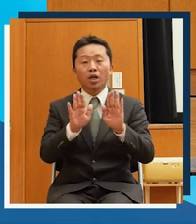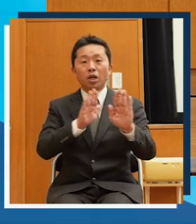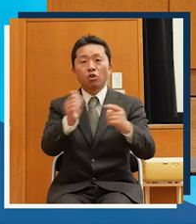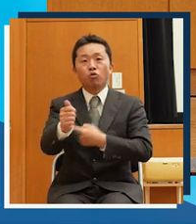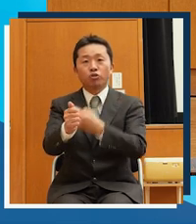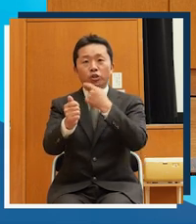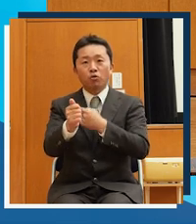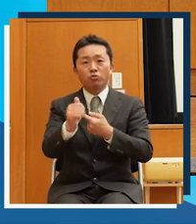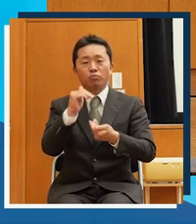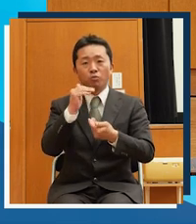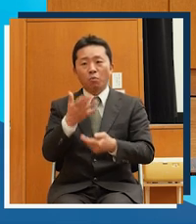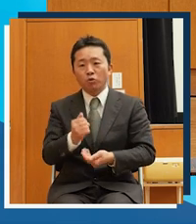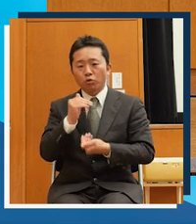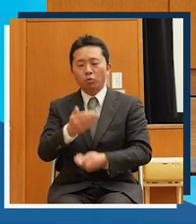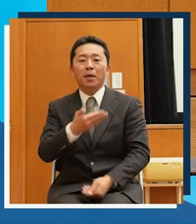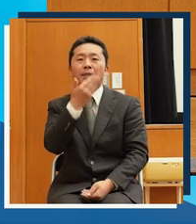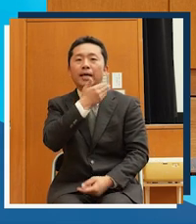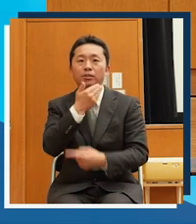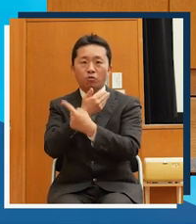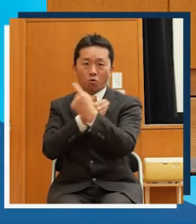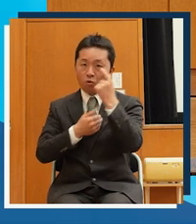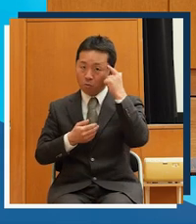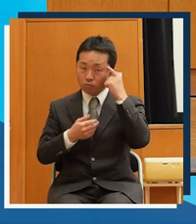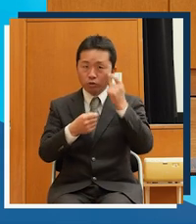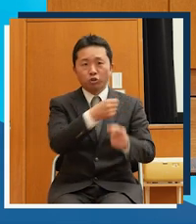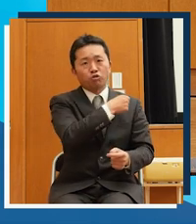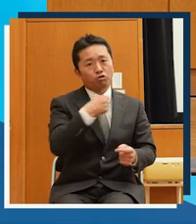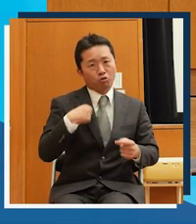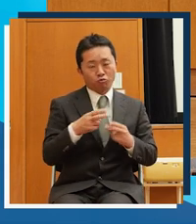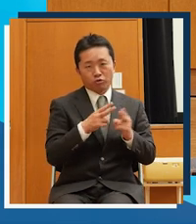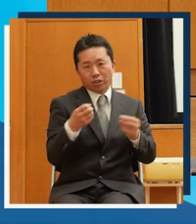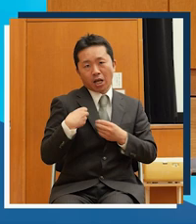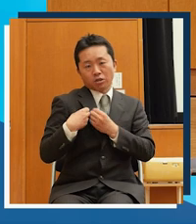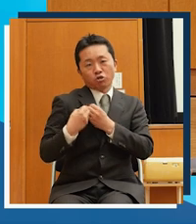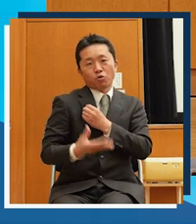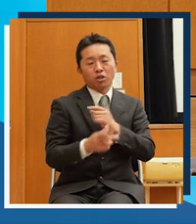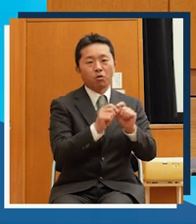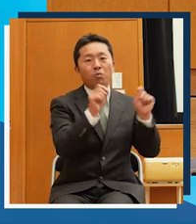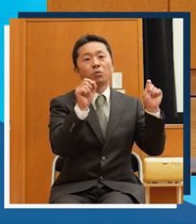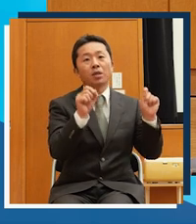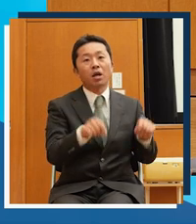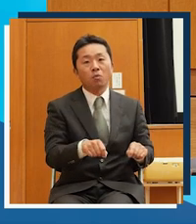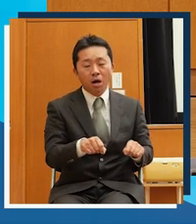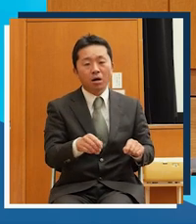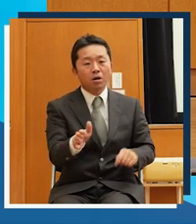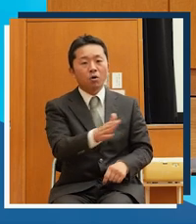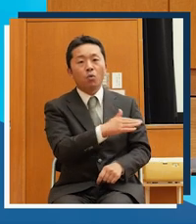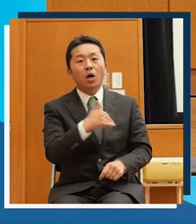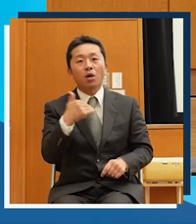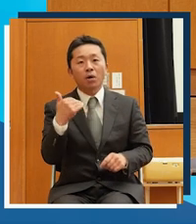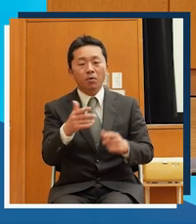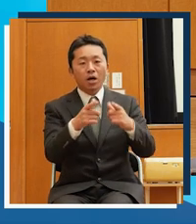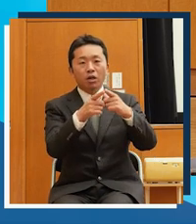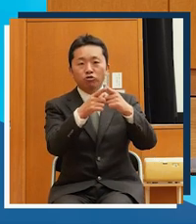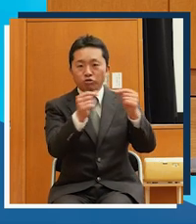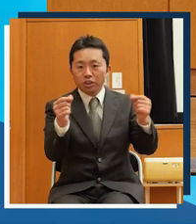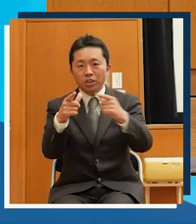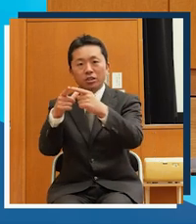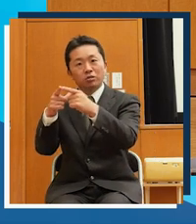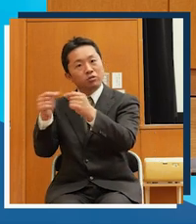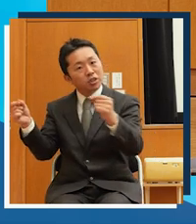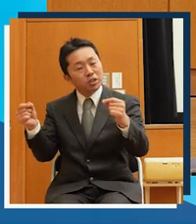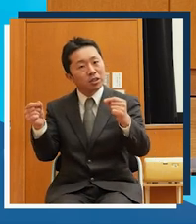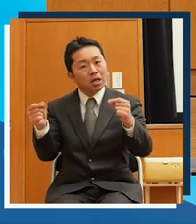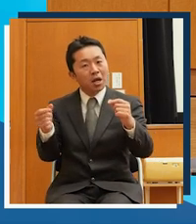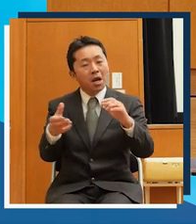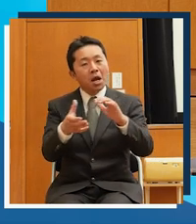持つことは否定しませんしかし中国の問題であれ北朝鮮の問題であれ我々はまず国と国との平和的